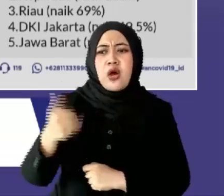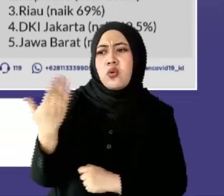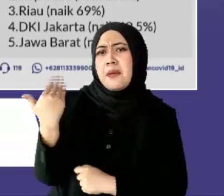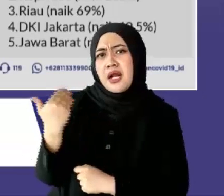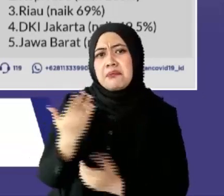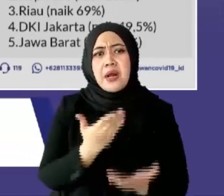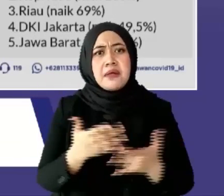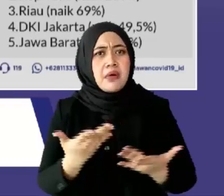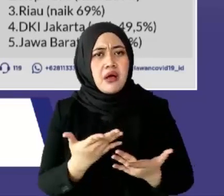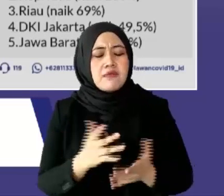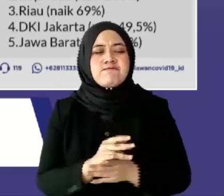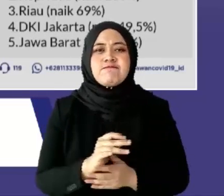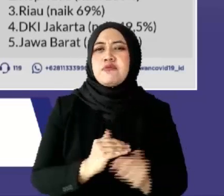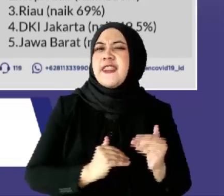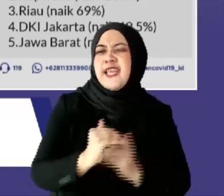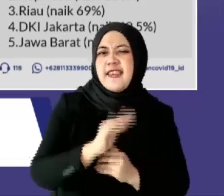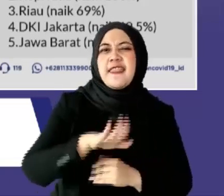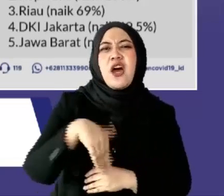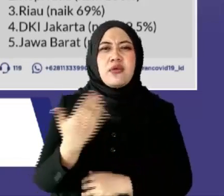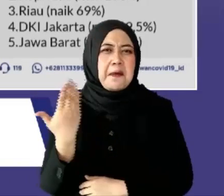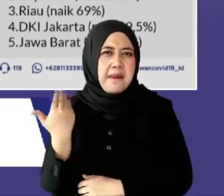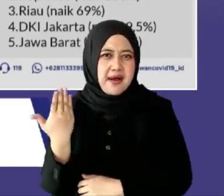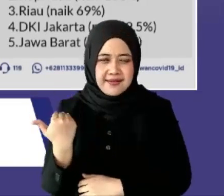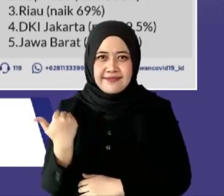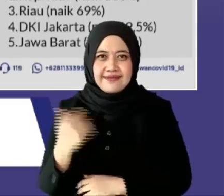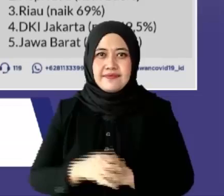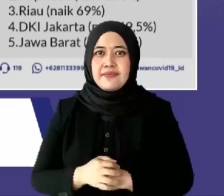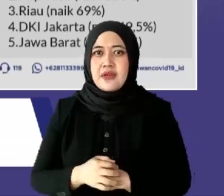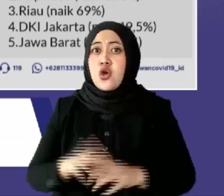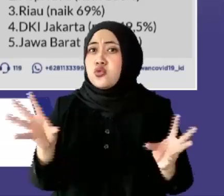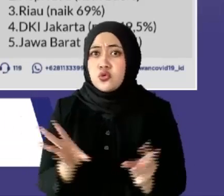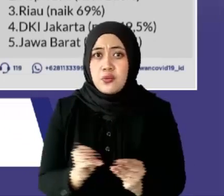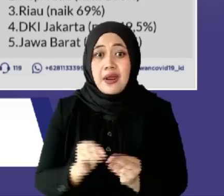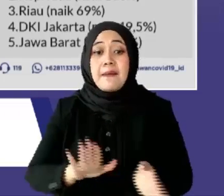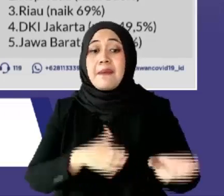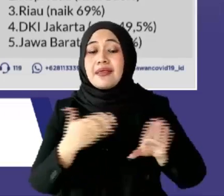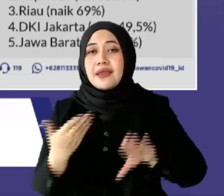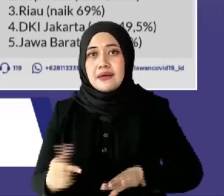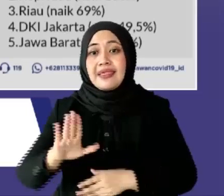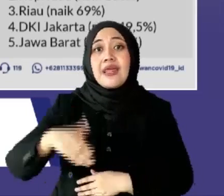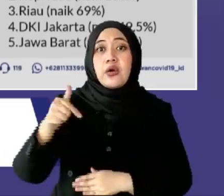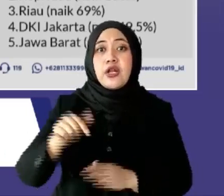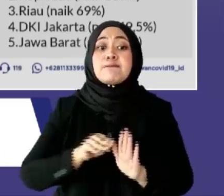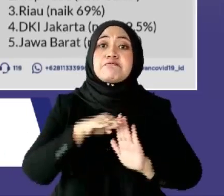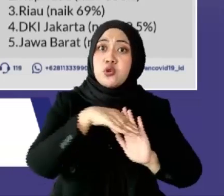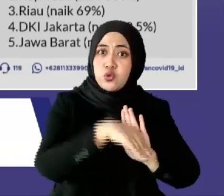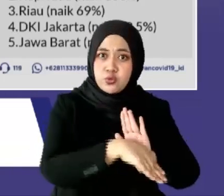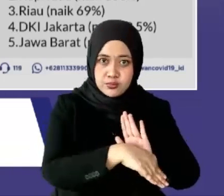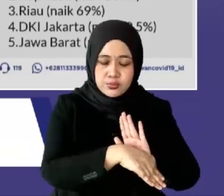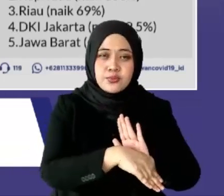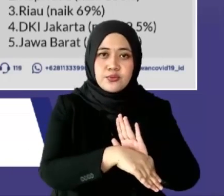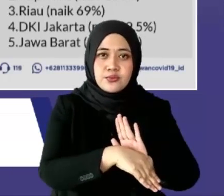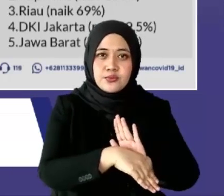Idul Fitri 2020 lalu. Bahkan pada kematian di tahun ini mengalami penurunan pasca